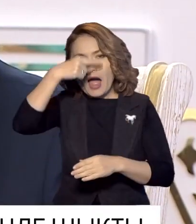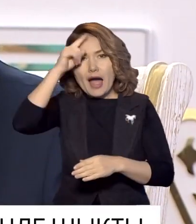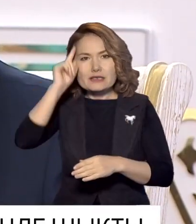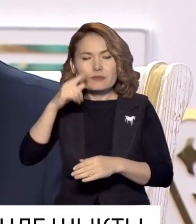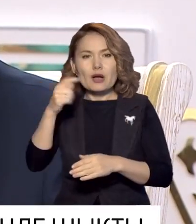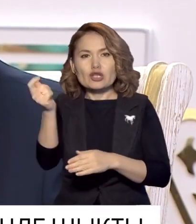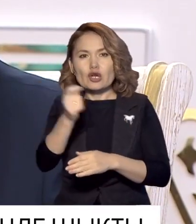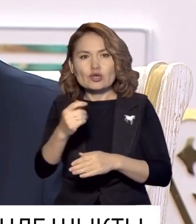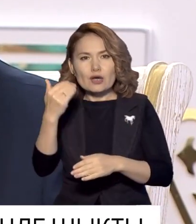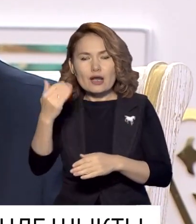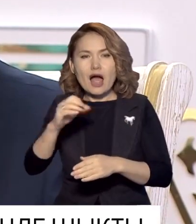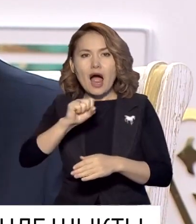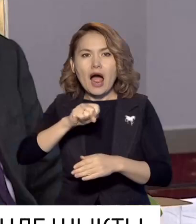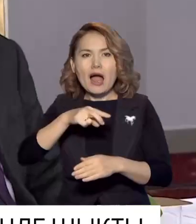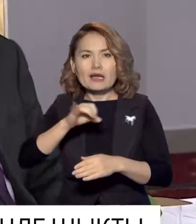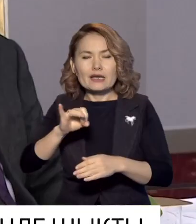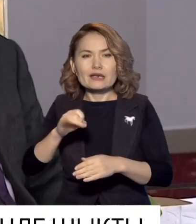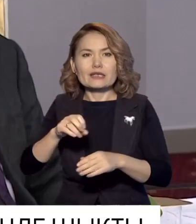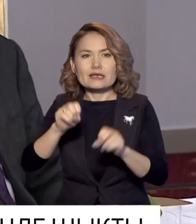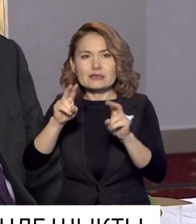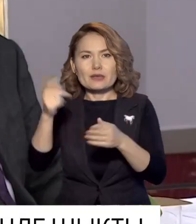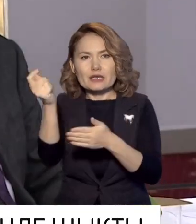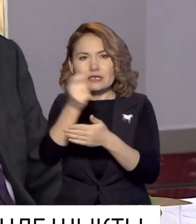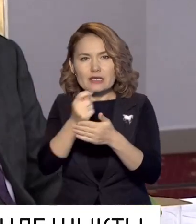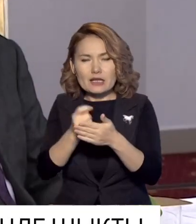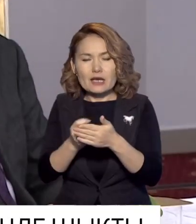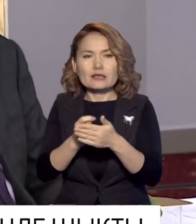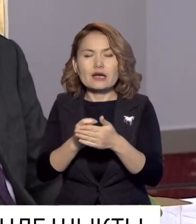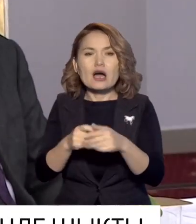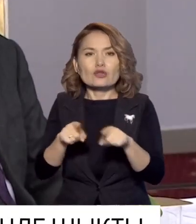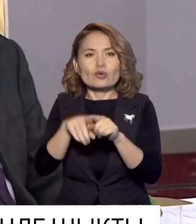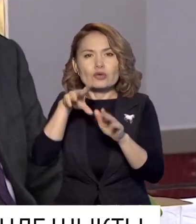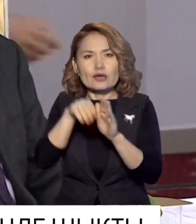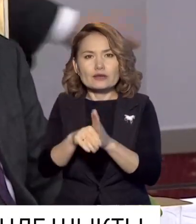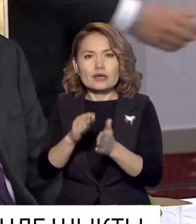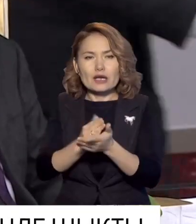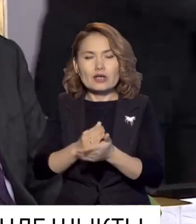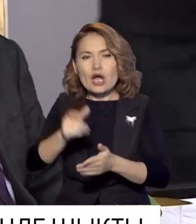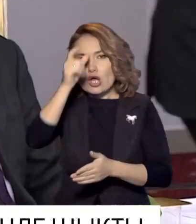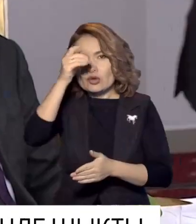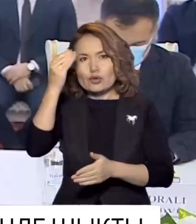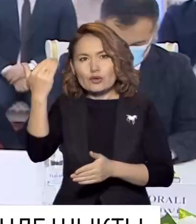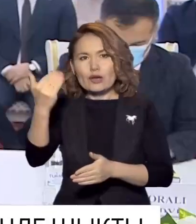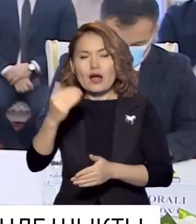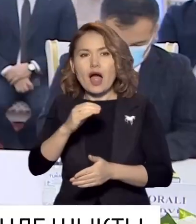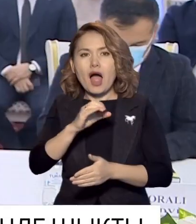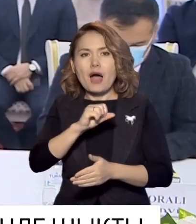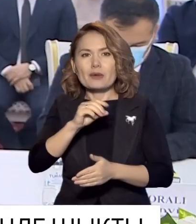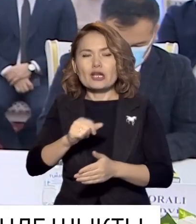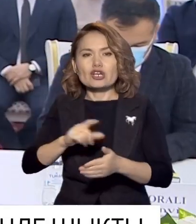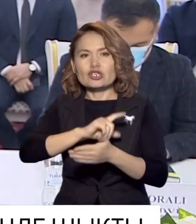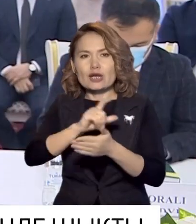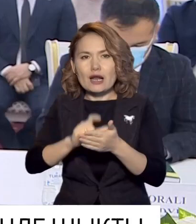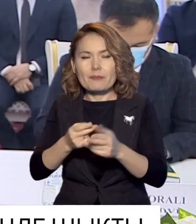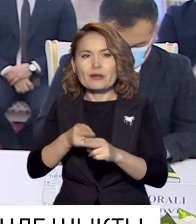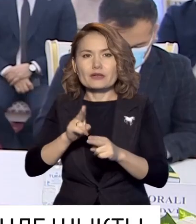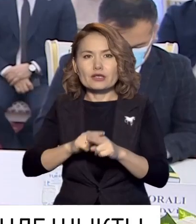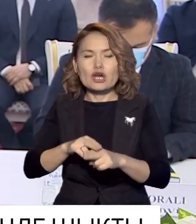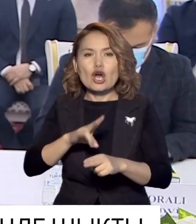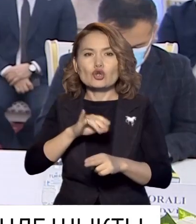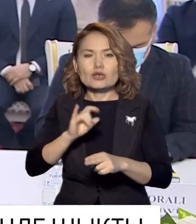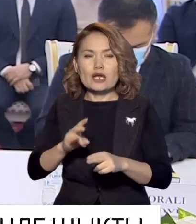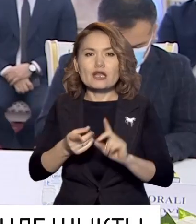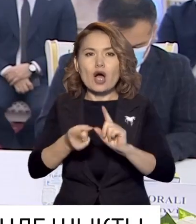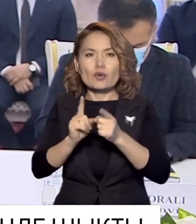суретші Фахраддин Әлидің арнайы салған туындылары енгізілген. Сонымен қатар түрік ақыны Юнус Әмре жырлары ақын Светқали Нұржан